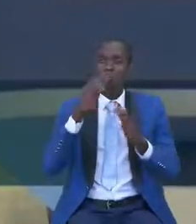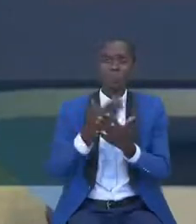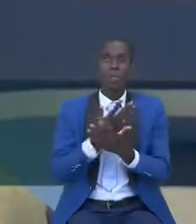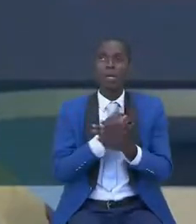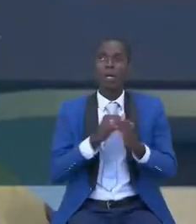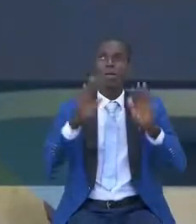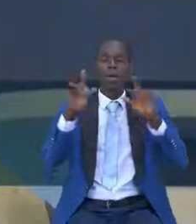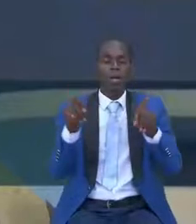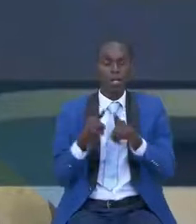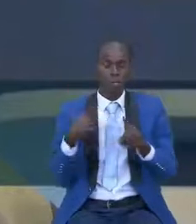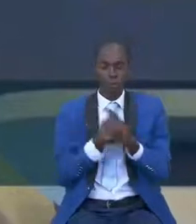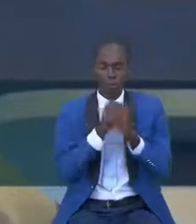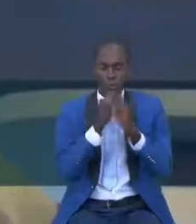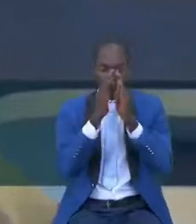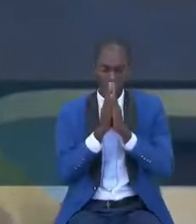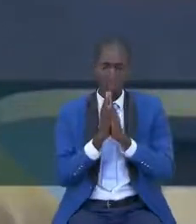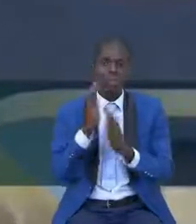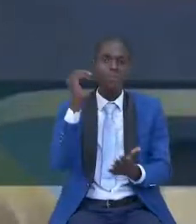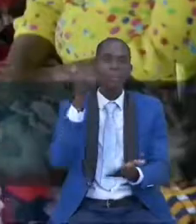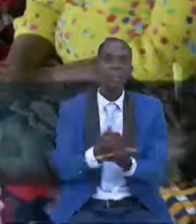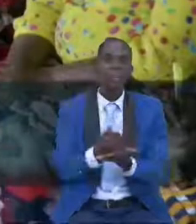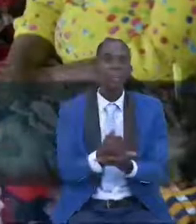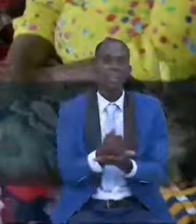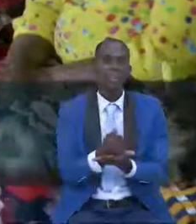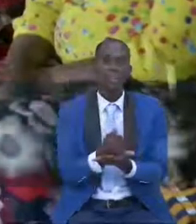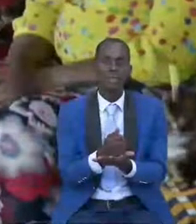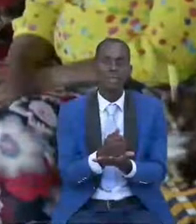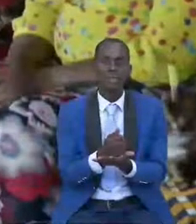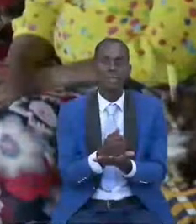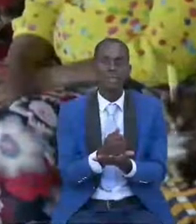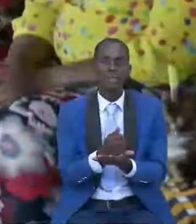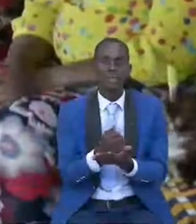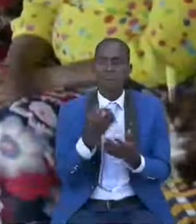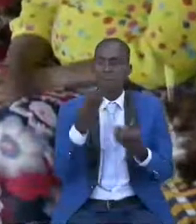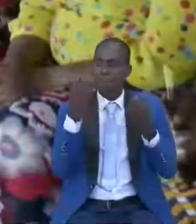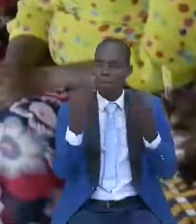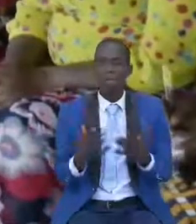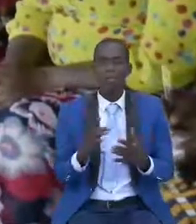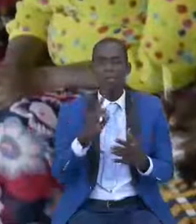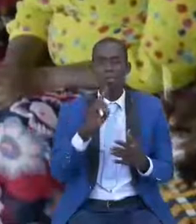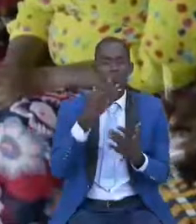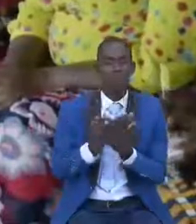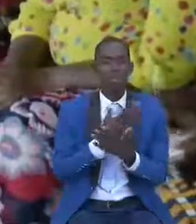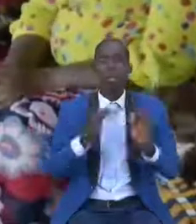soir, plusieurs miracles et des prodiges, comme nous prions. Amen.